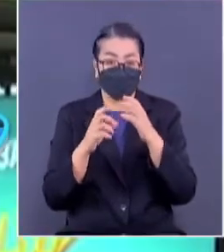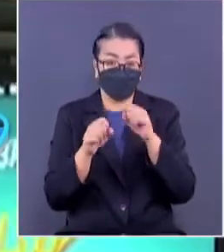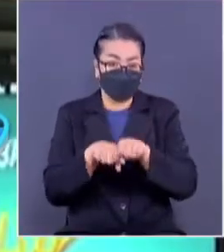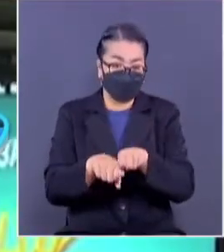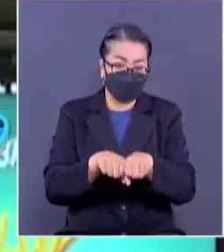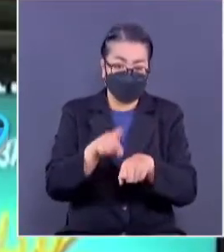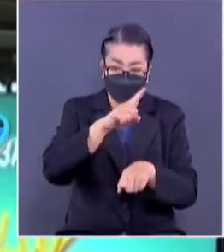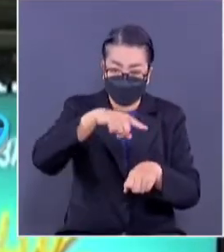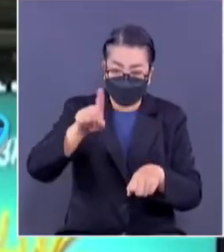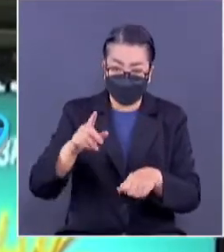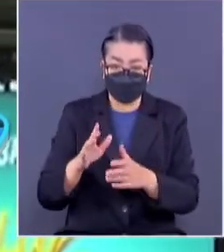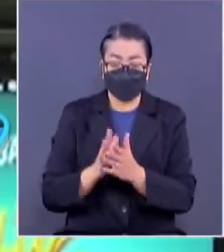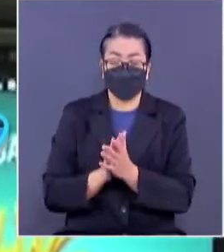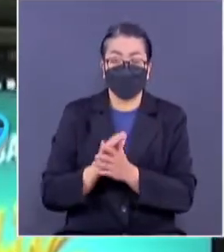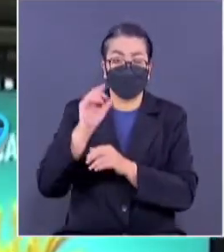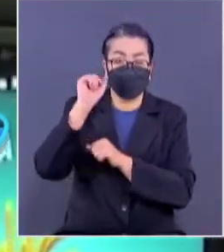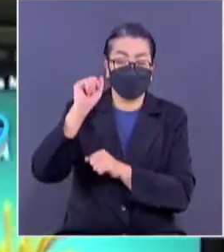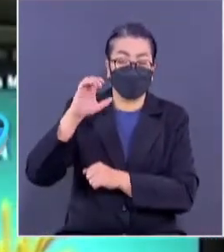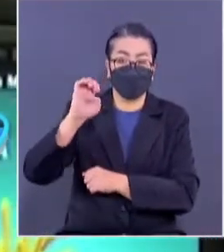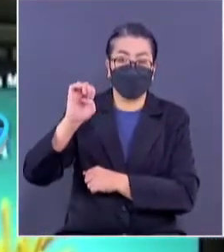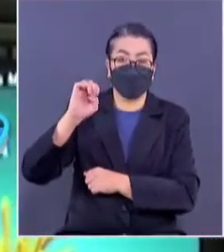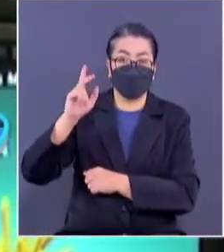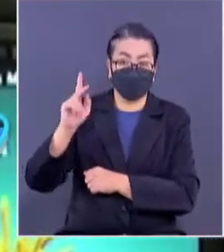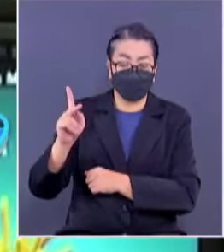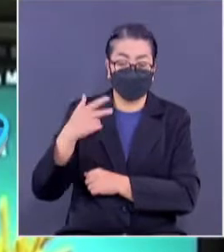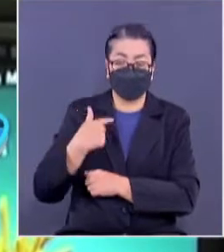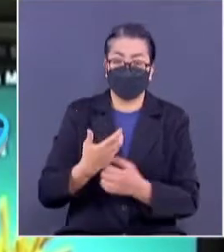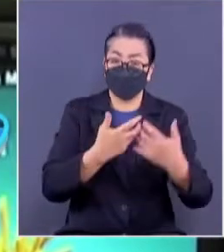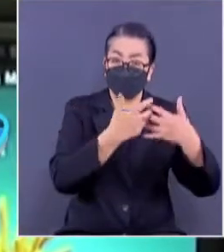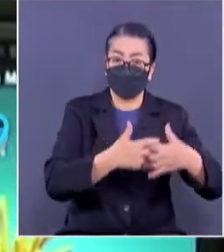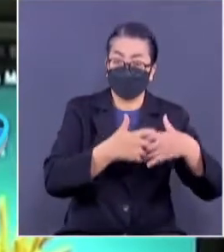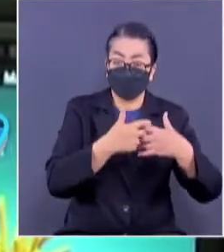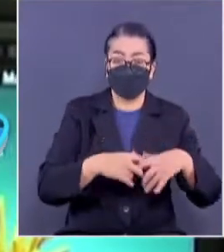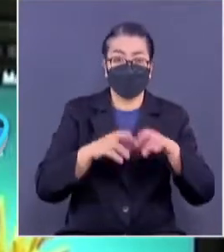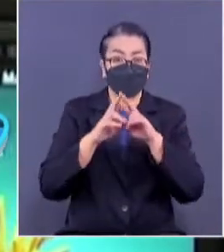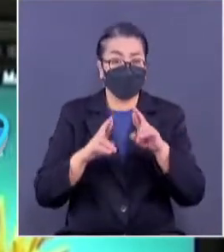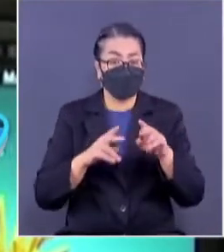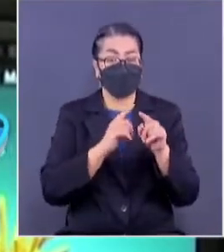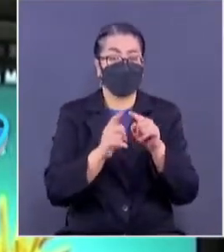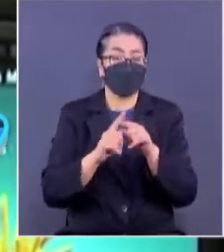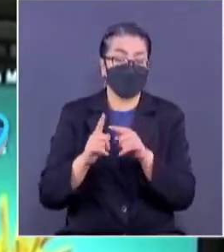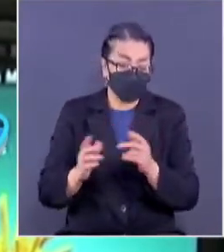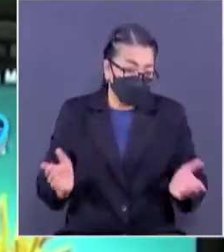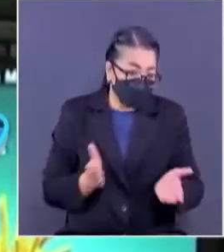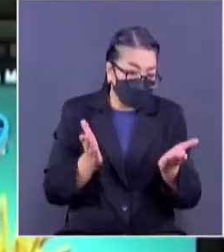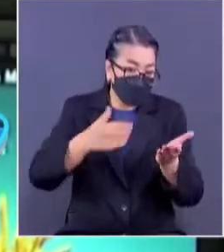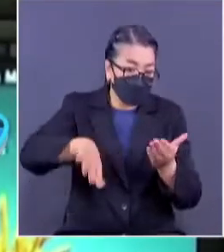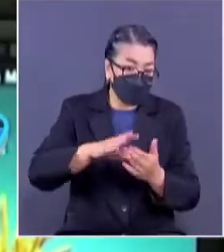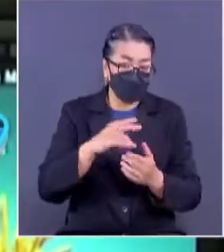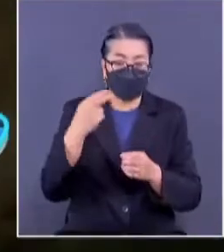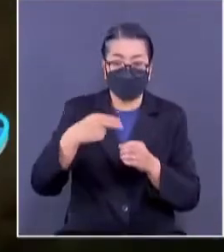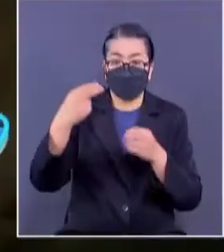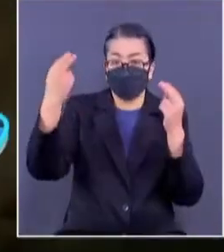ก็ปรากฏว่าประกาศปิดการดำเนินงานชั่วคราวในโรงงานและร้านค้าเพื่อกดดันให้รัสเซียอันยุติการโจมตี